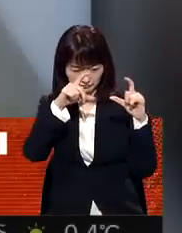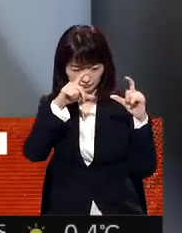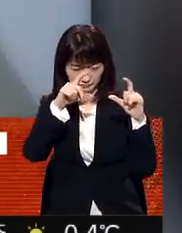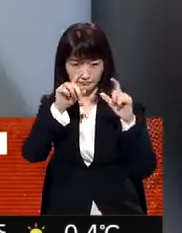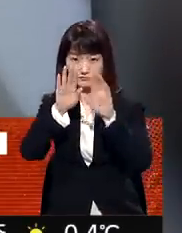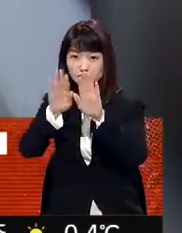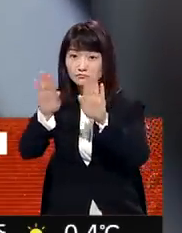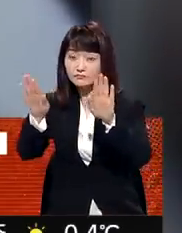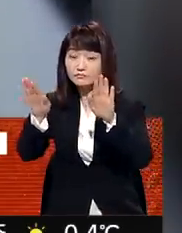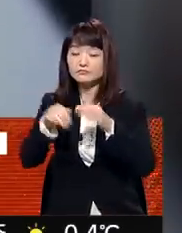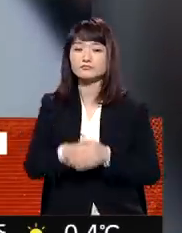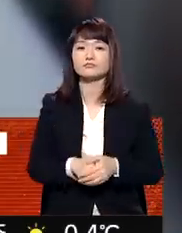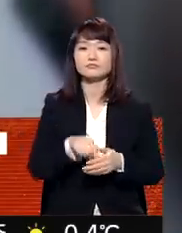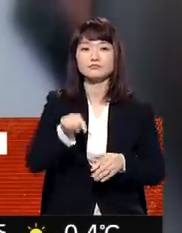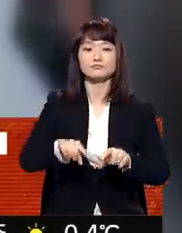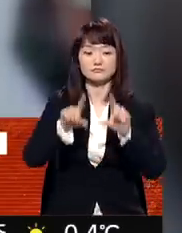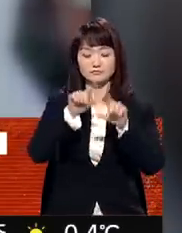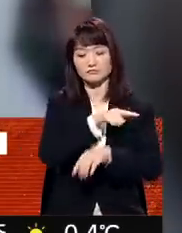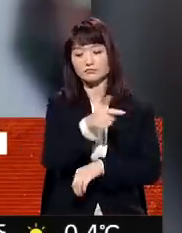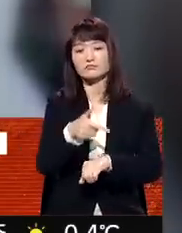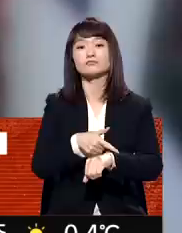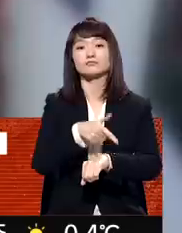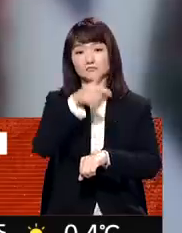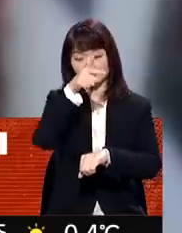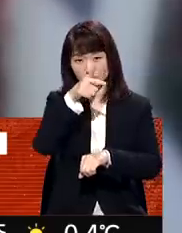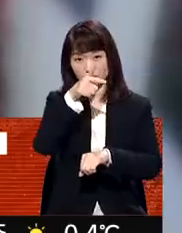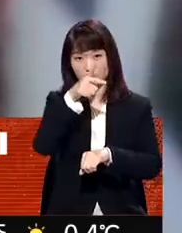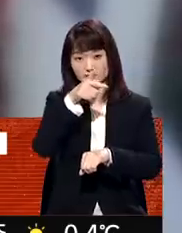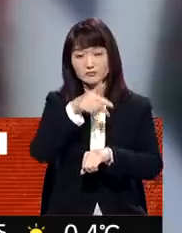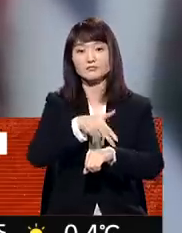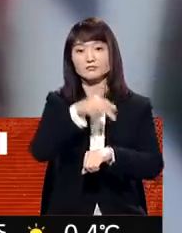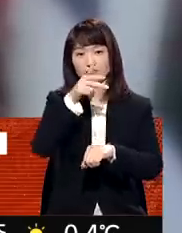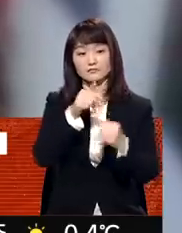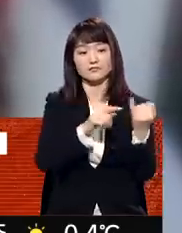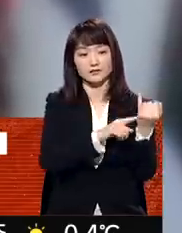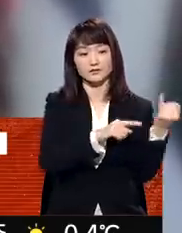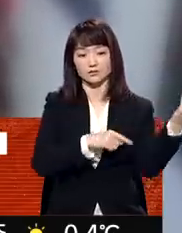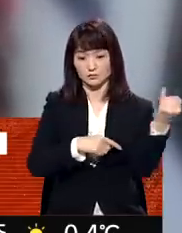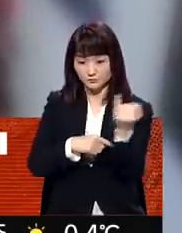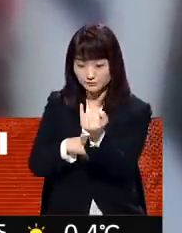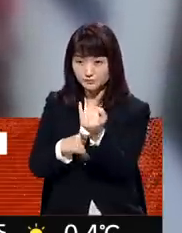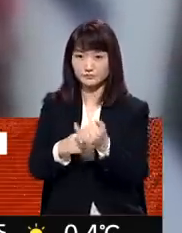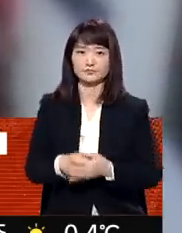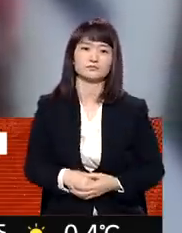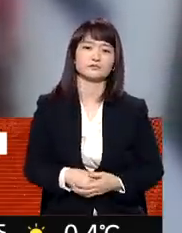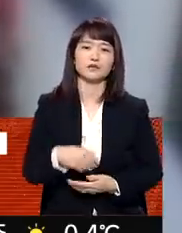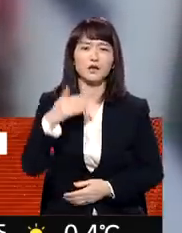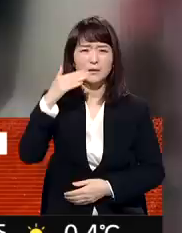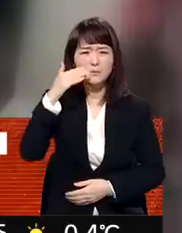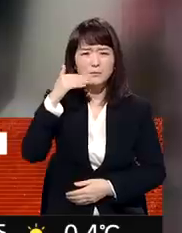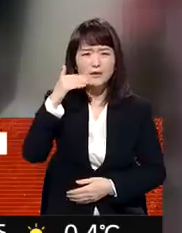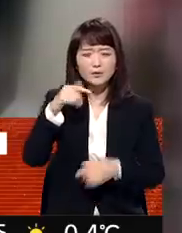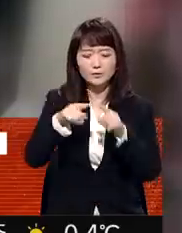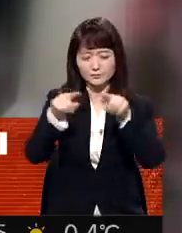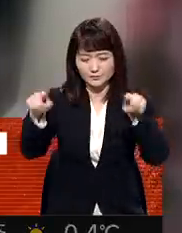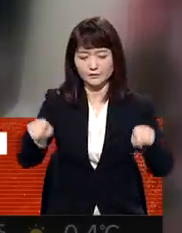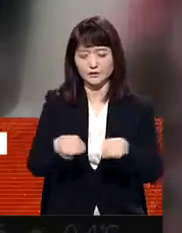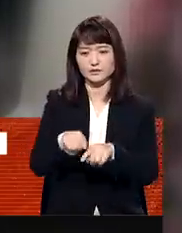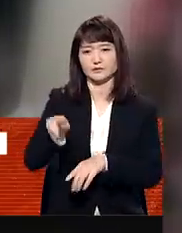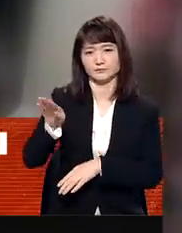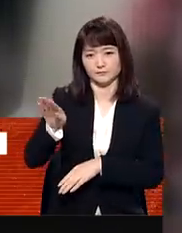했습니다 그런데 그날 저녁 7시에 그 여성이 또 방문을 하고 있습니다 이번에는 매콤찜닭 밀키트 바코드를 찍고요